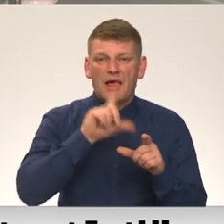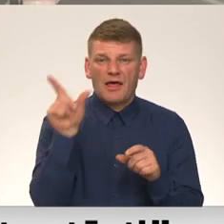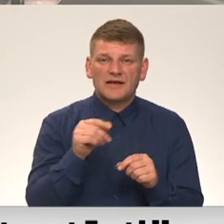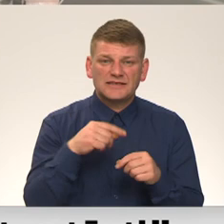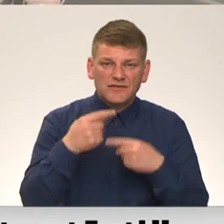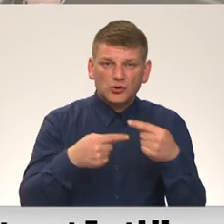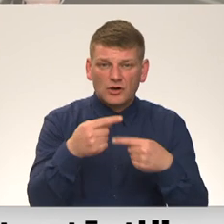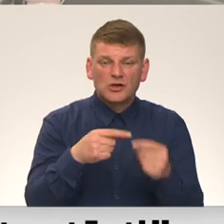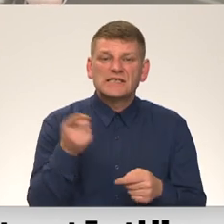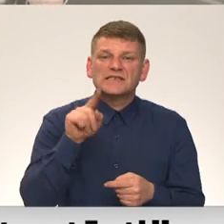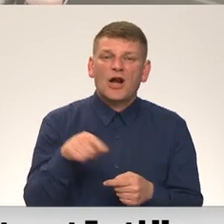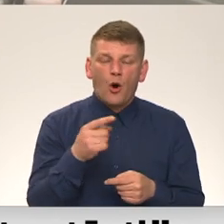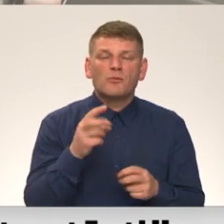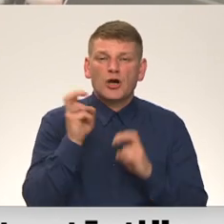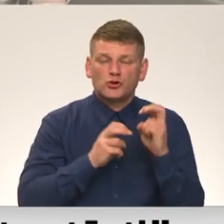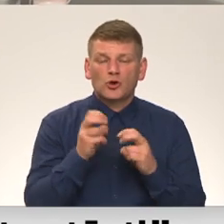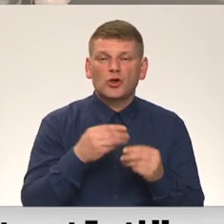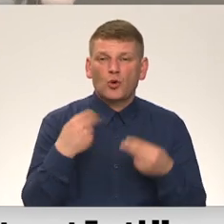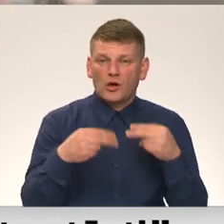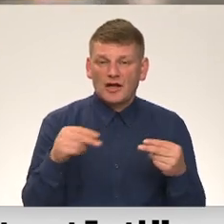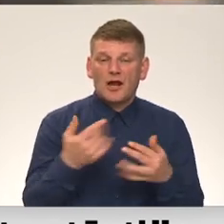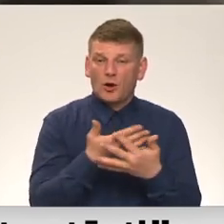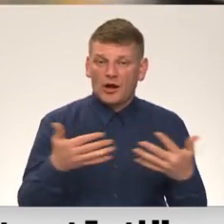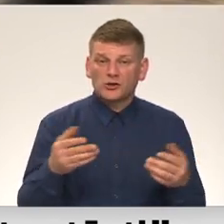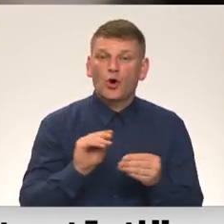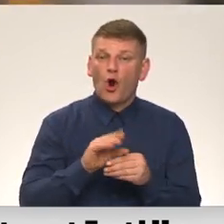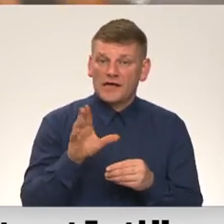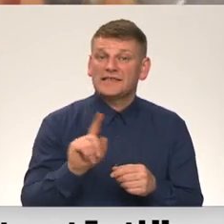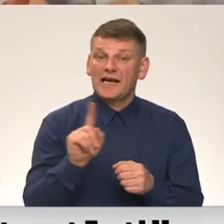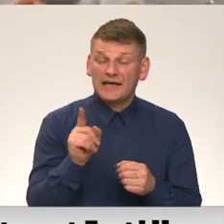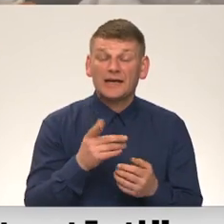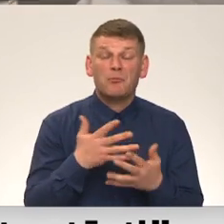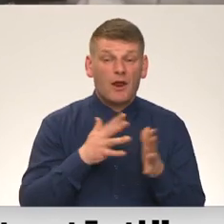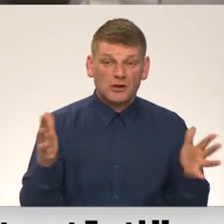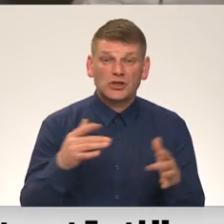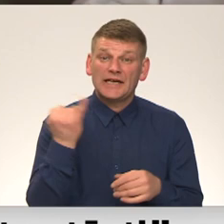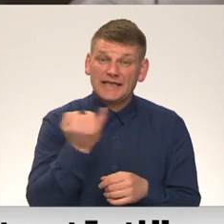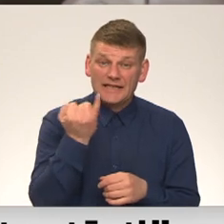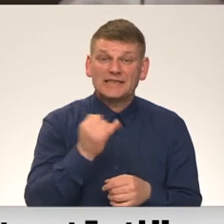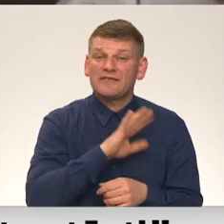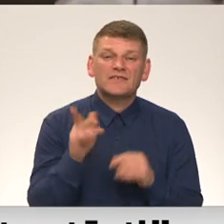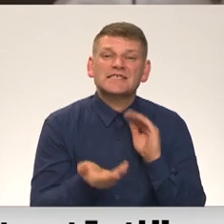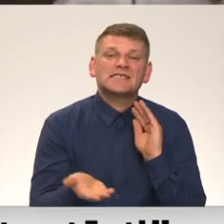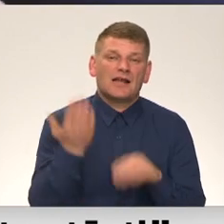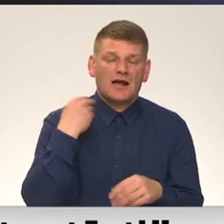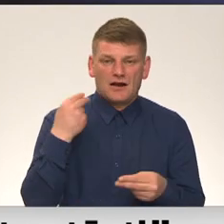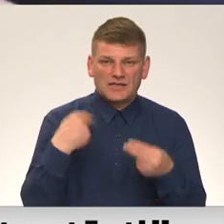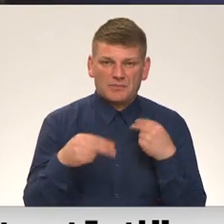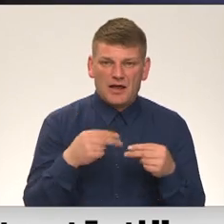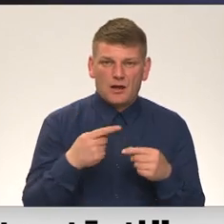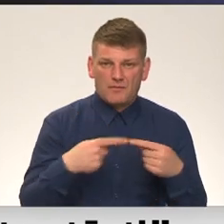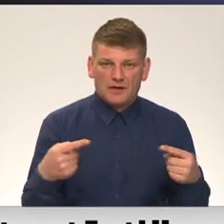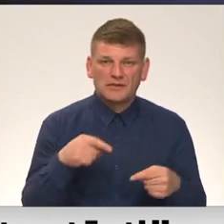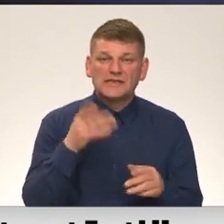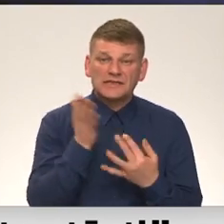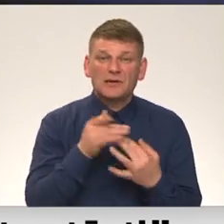Rūpnīcas straumi ražoto rotaļlietu klases tagad kolekcijā ir visai plaša. Tomēr interesantākās ir vissenākās spēļu mantas. Starp tām